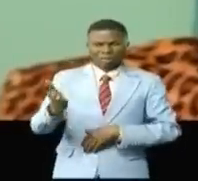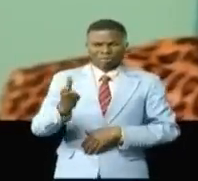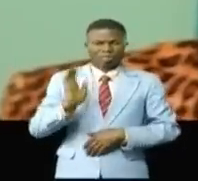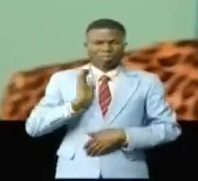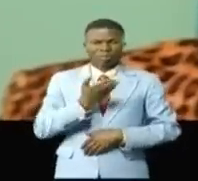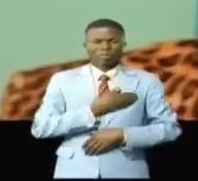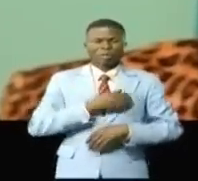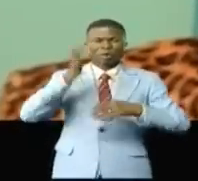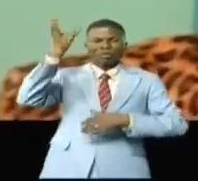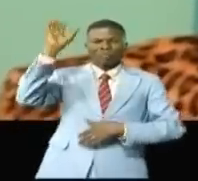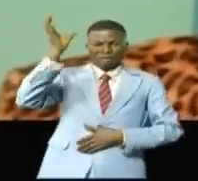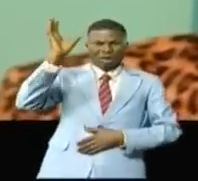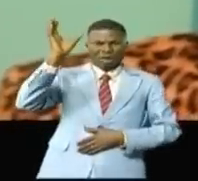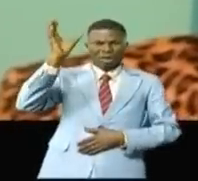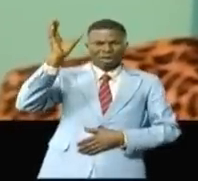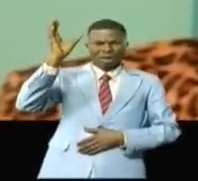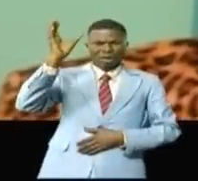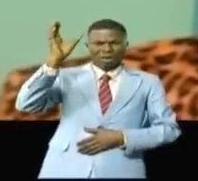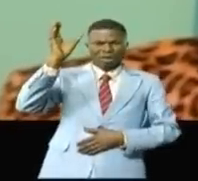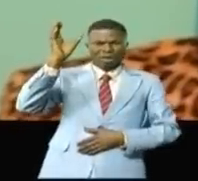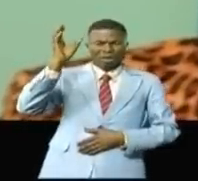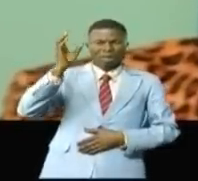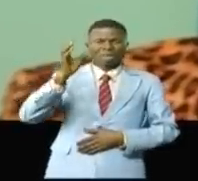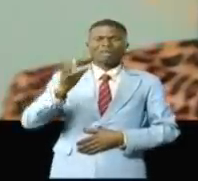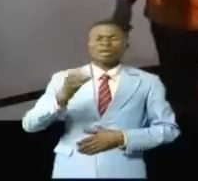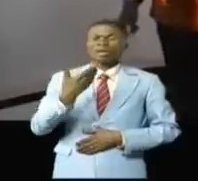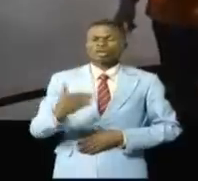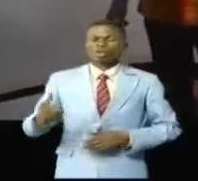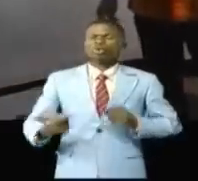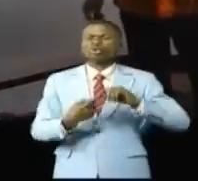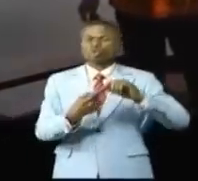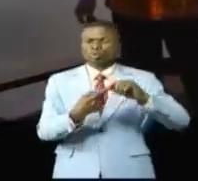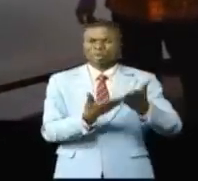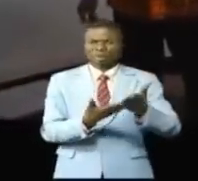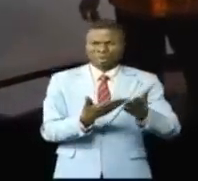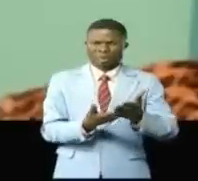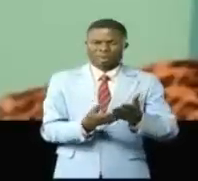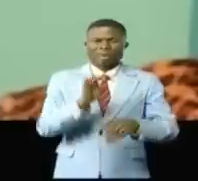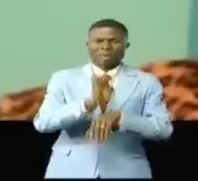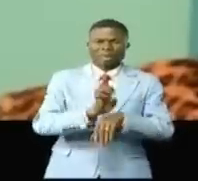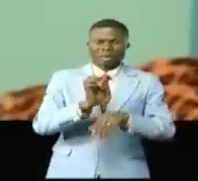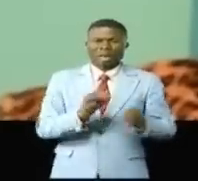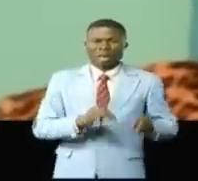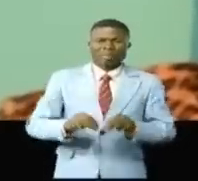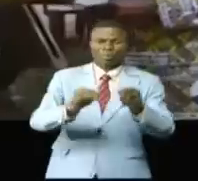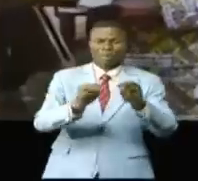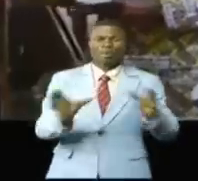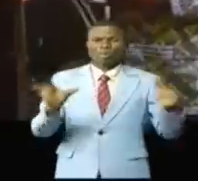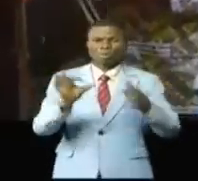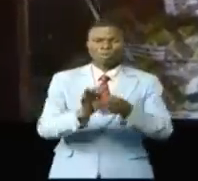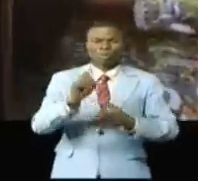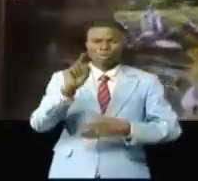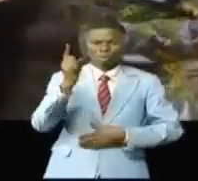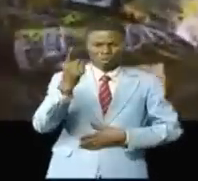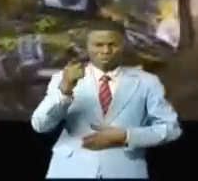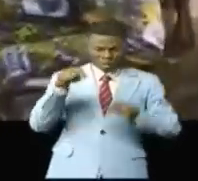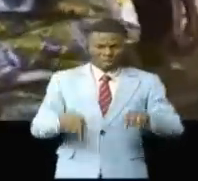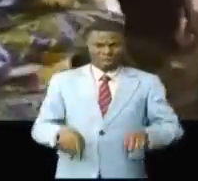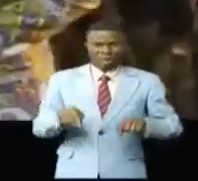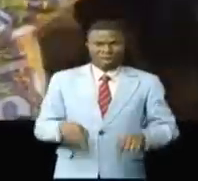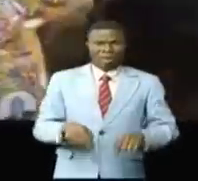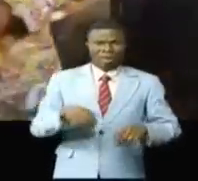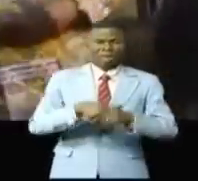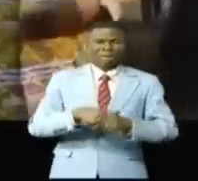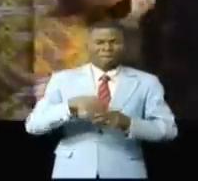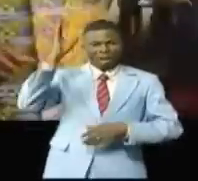Notre village a une particularité. Il n'y a que l'église méthodiste unie, uniquement ici dans